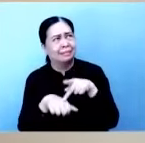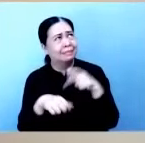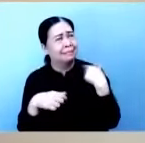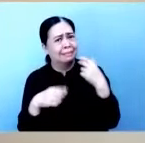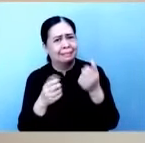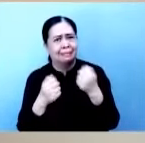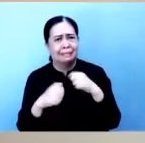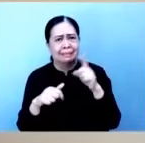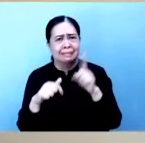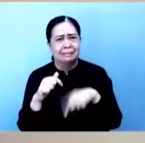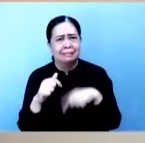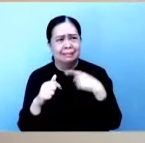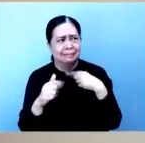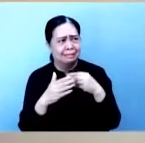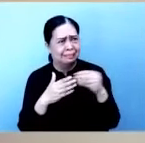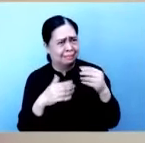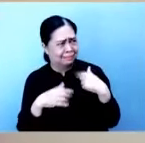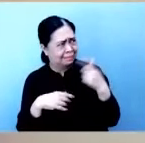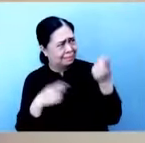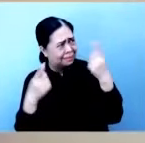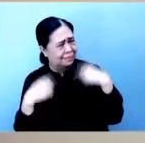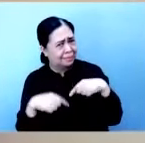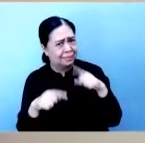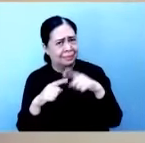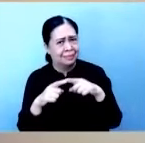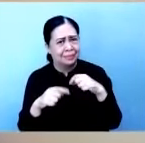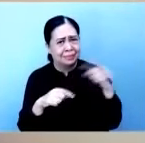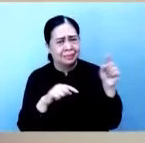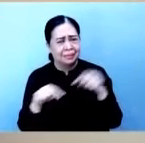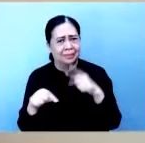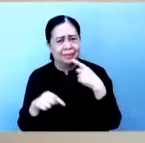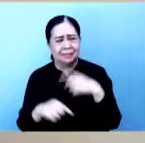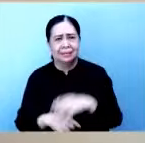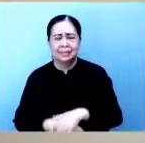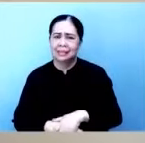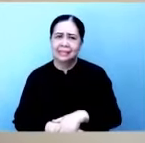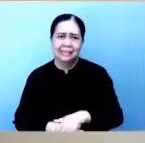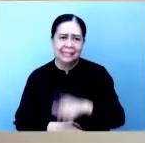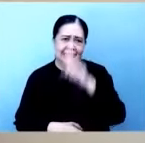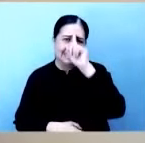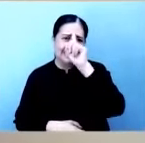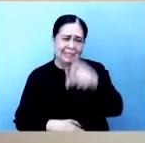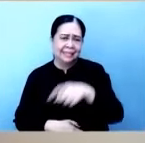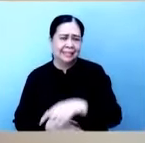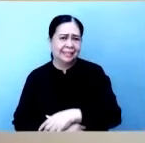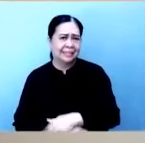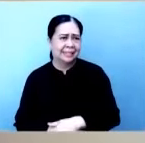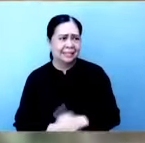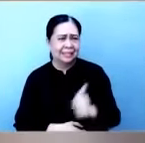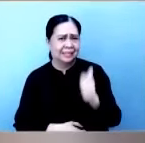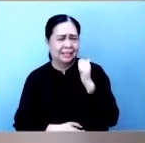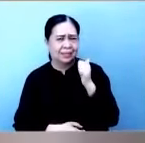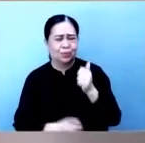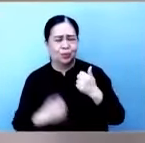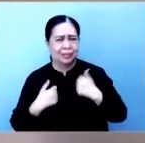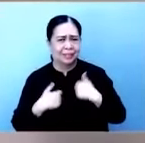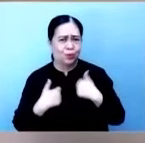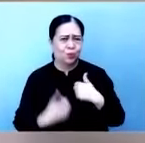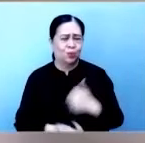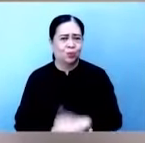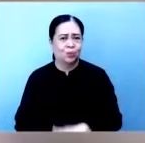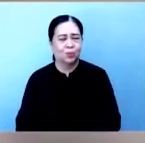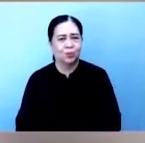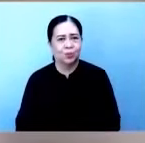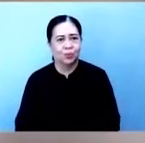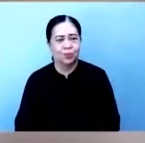nga ako humidilos dito para hindi ako mainitan. Kahabatrip, ayoko pa namang maligo.